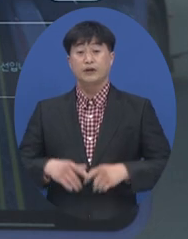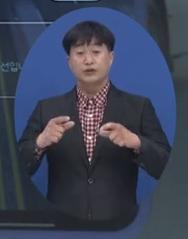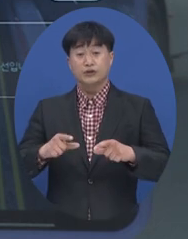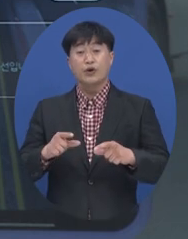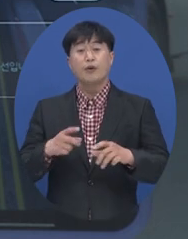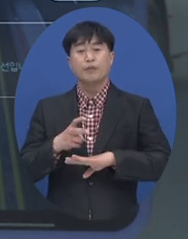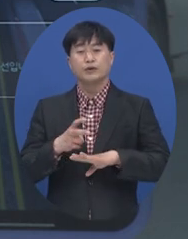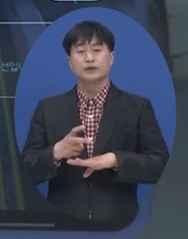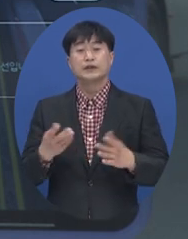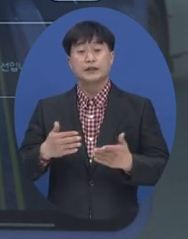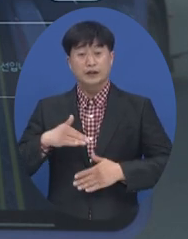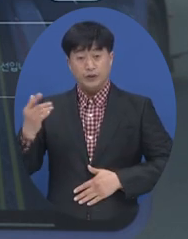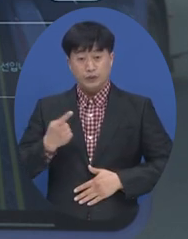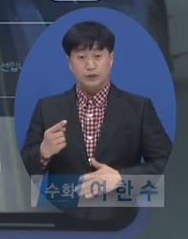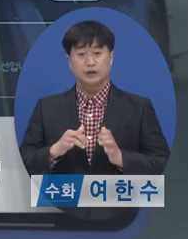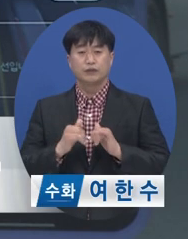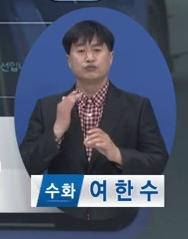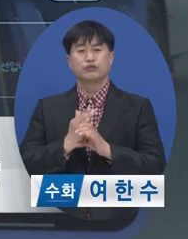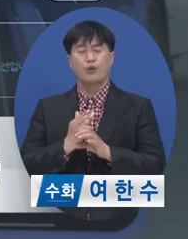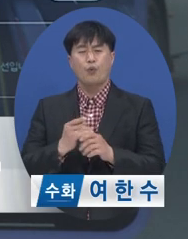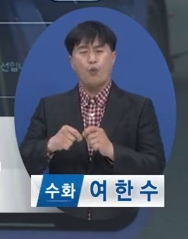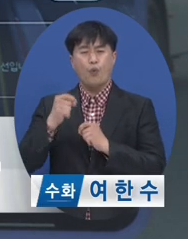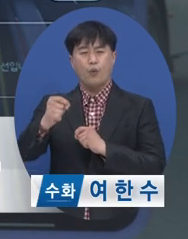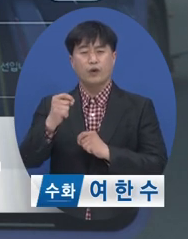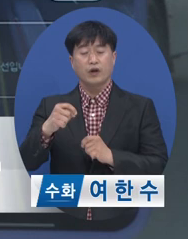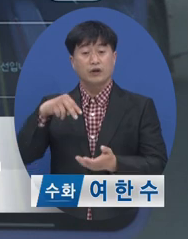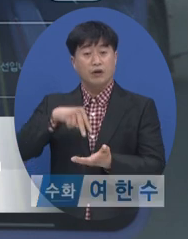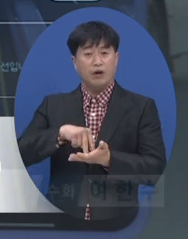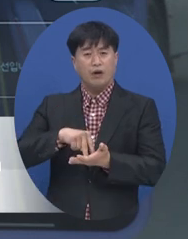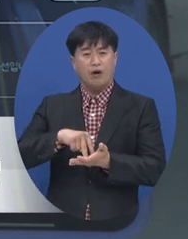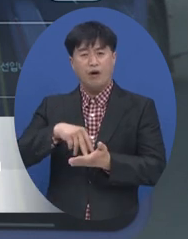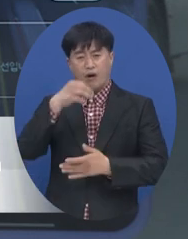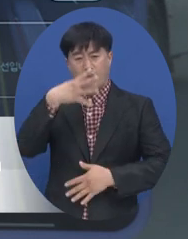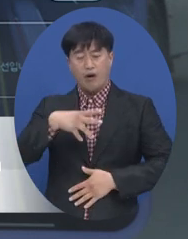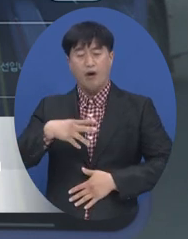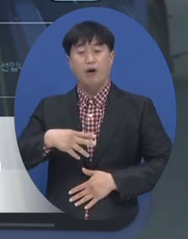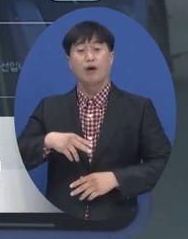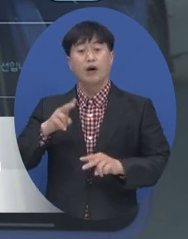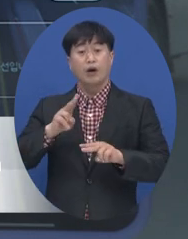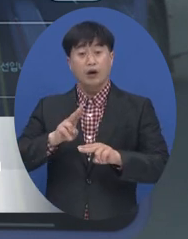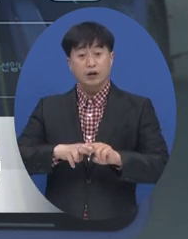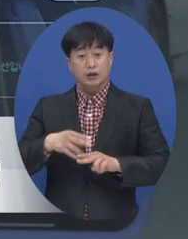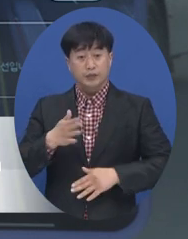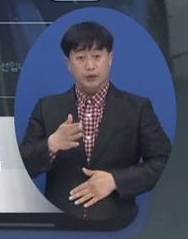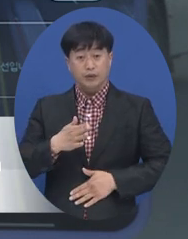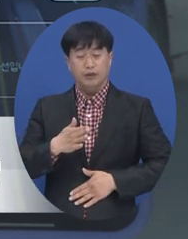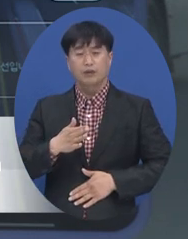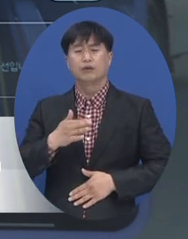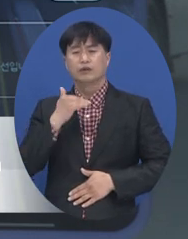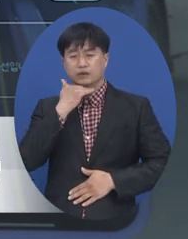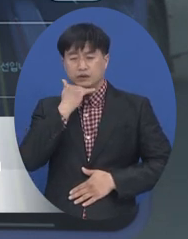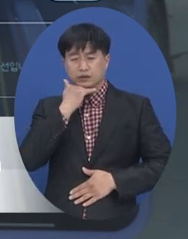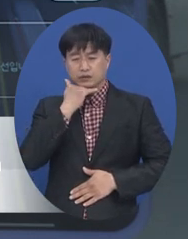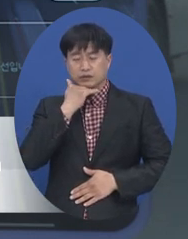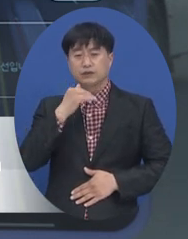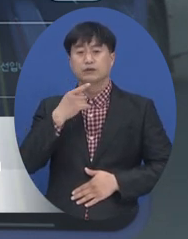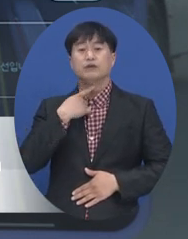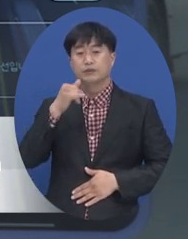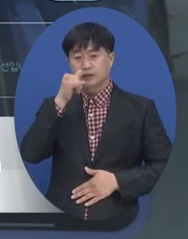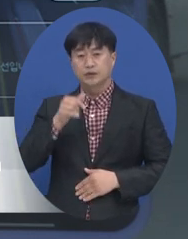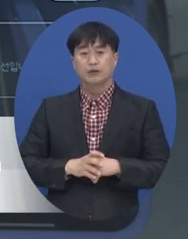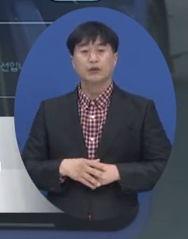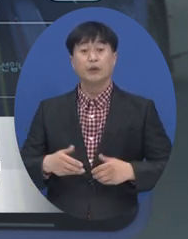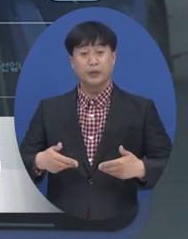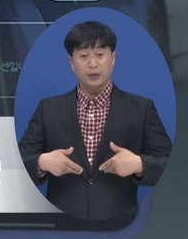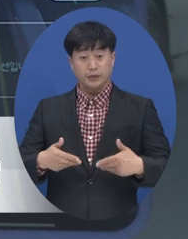광역버스로 출퇴근하시는 분들 중 장시간 서서 가기 힘들어 빈자리 있는 차올 때까지 기다려보신 적 있으실 텐데요. 이럴